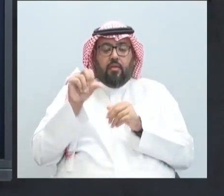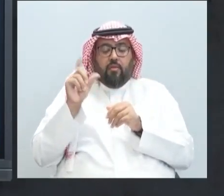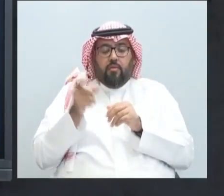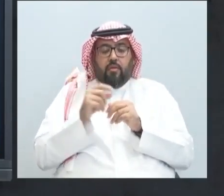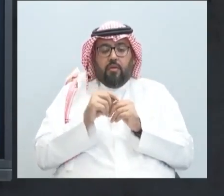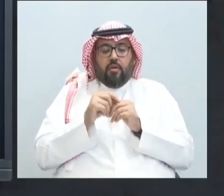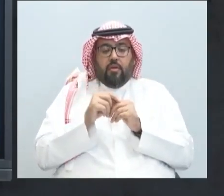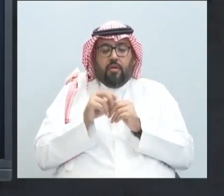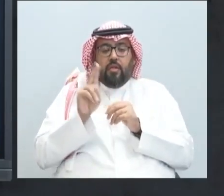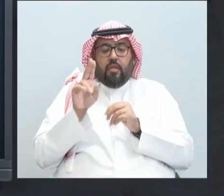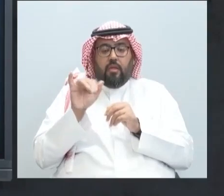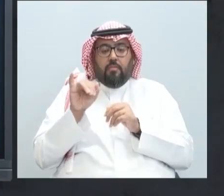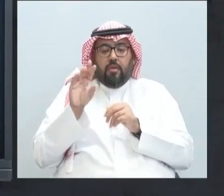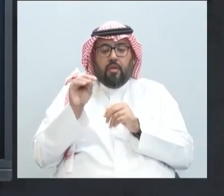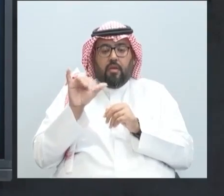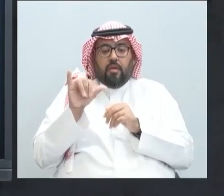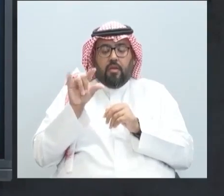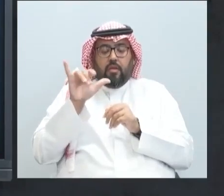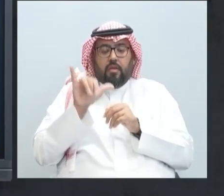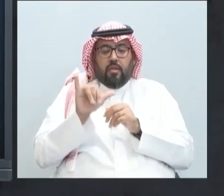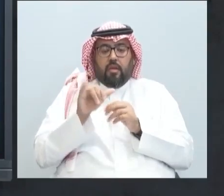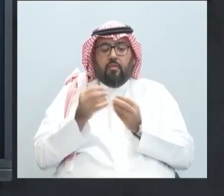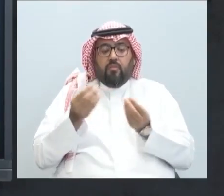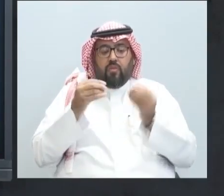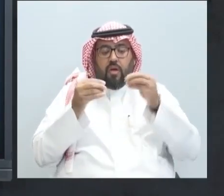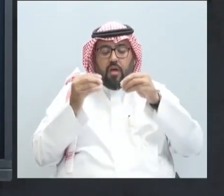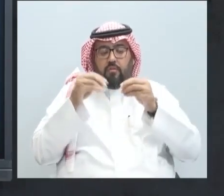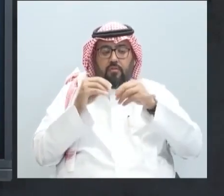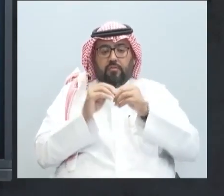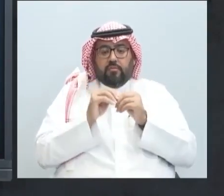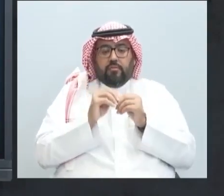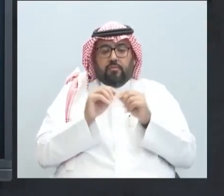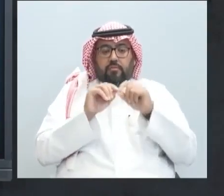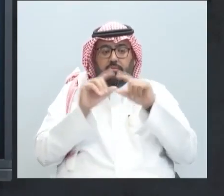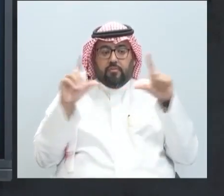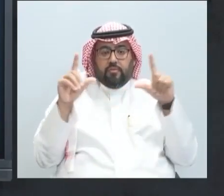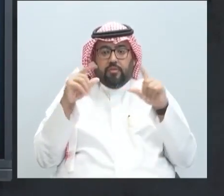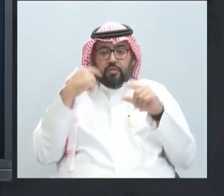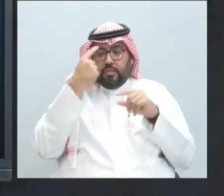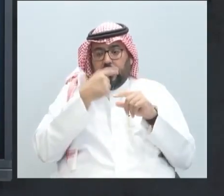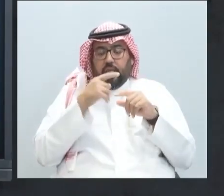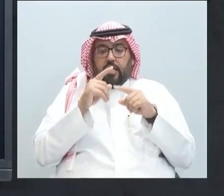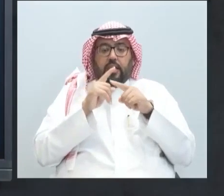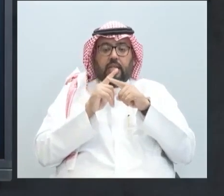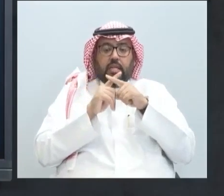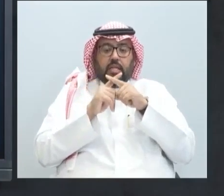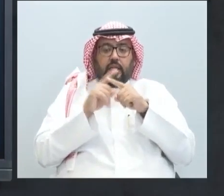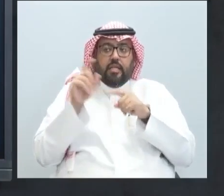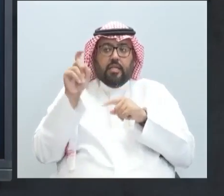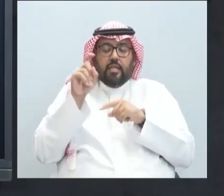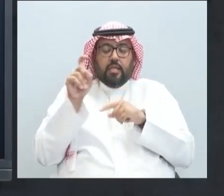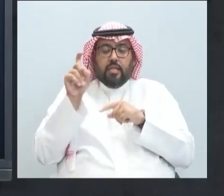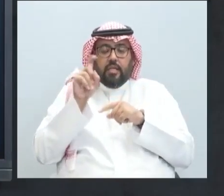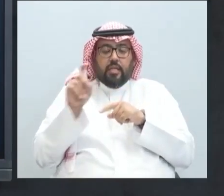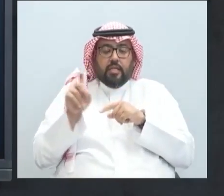وهو الطور التمهيدي هذه الكروموسومات المتضاعفه هذه الكروموسومات التي ظهرت على شكل اس اولى الخطوات التي